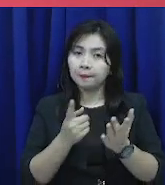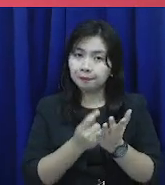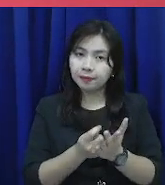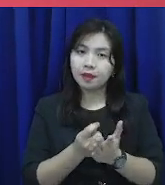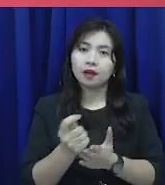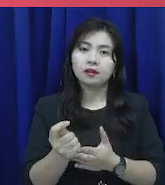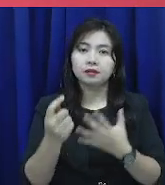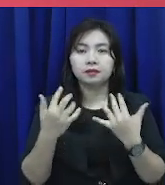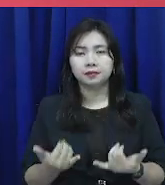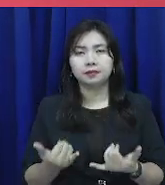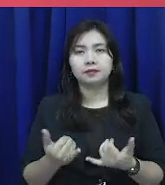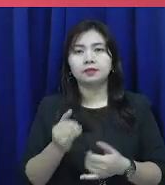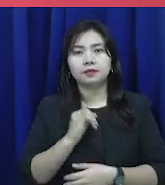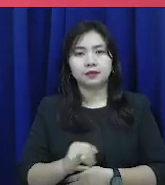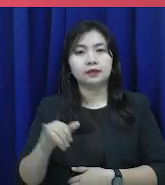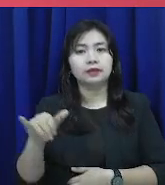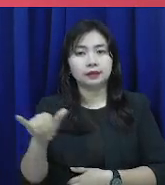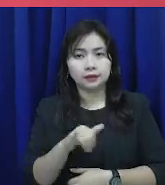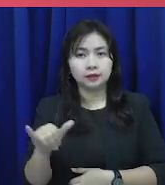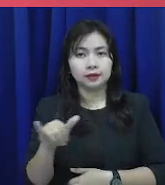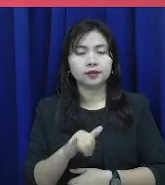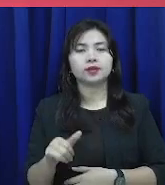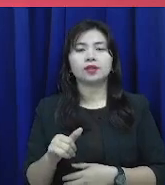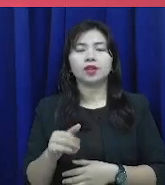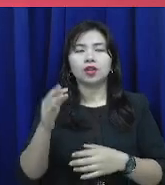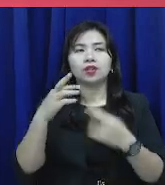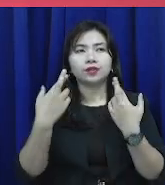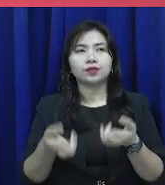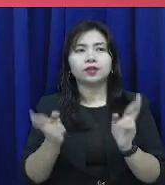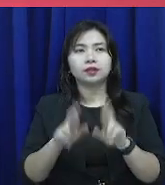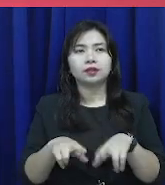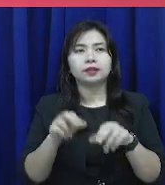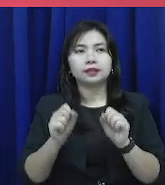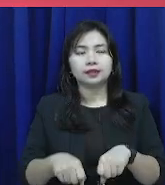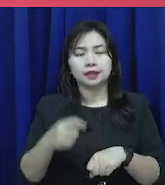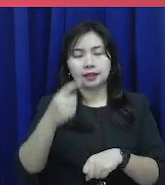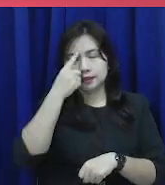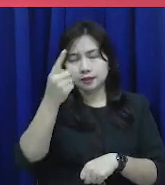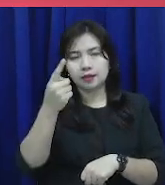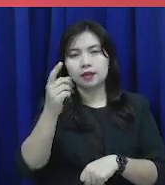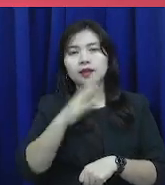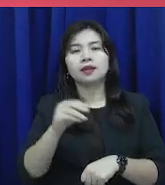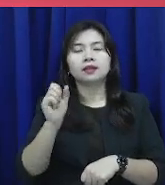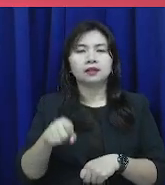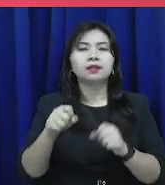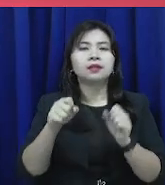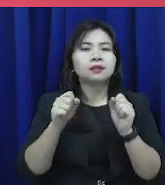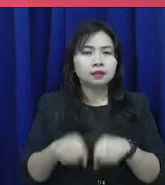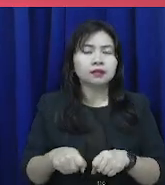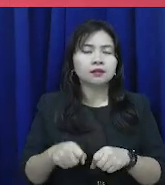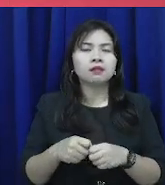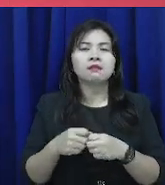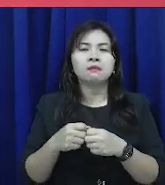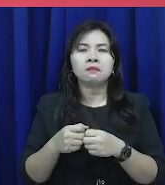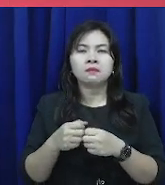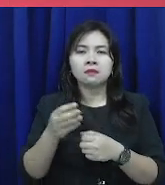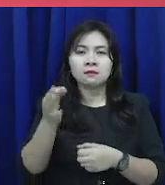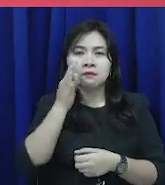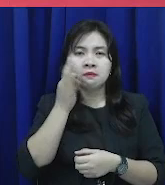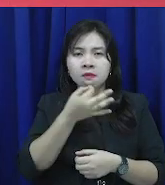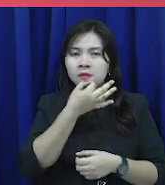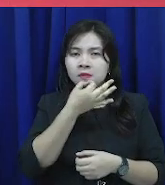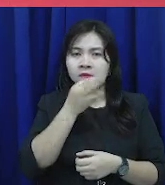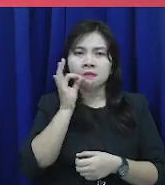motivation is also a fruit can be considered and is also a fruit of the